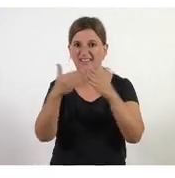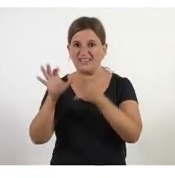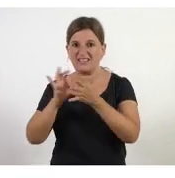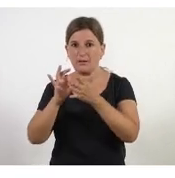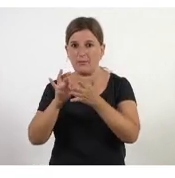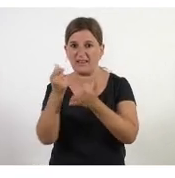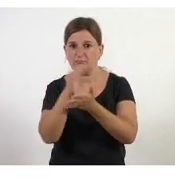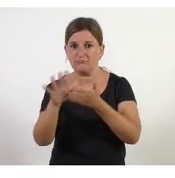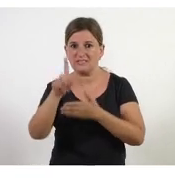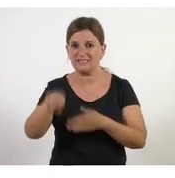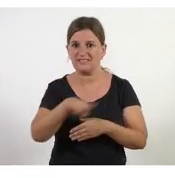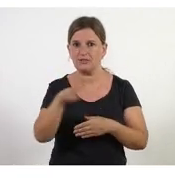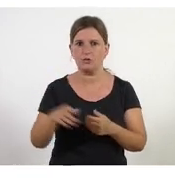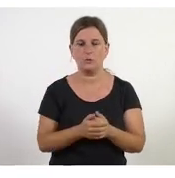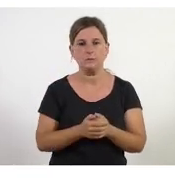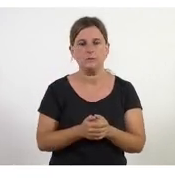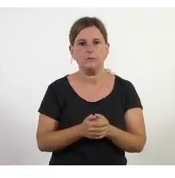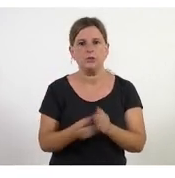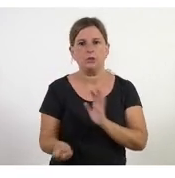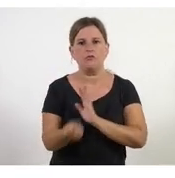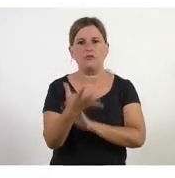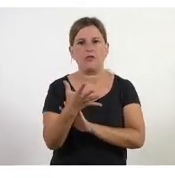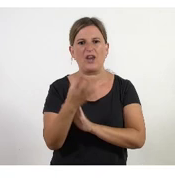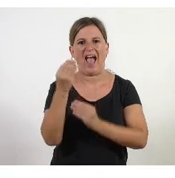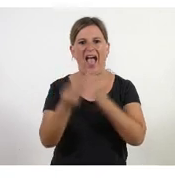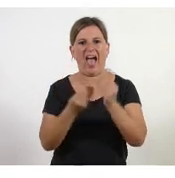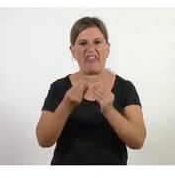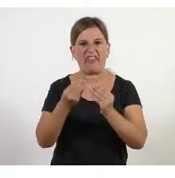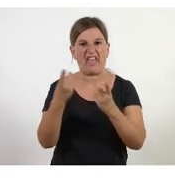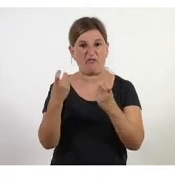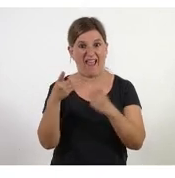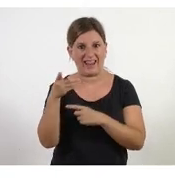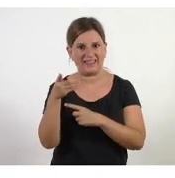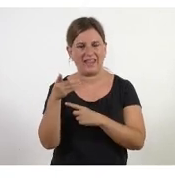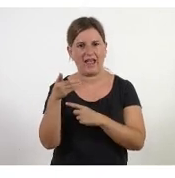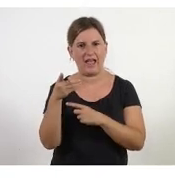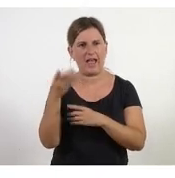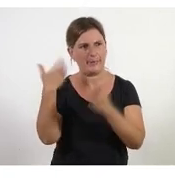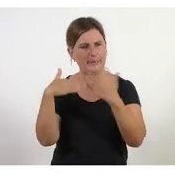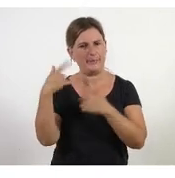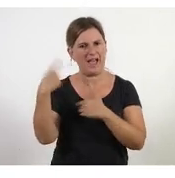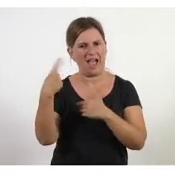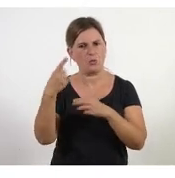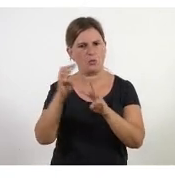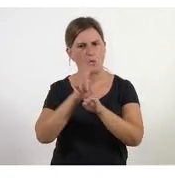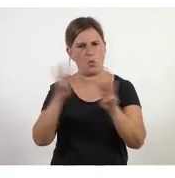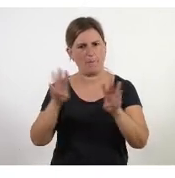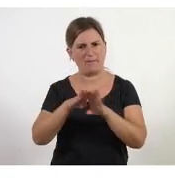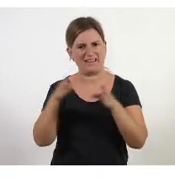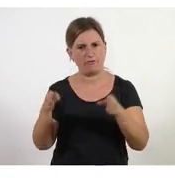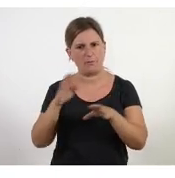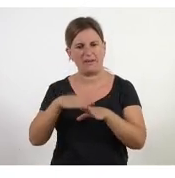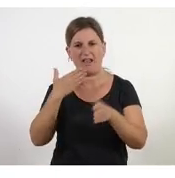Fundació Haces Falta tenia una plataforma, tenia un portal d'això, justament de